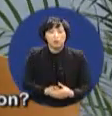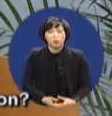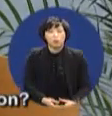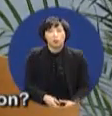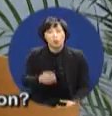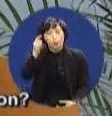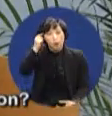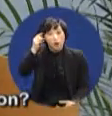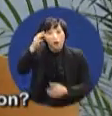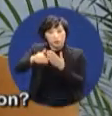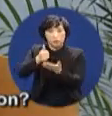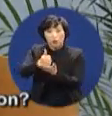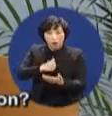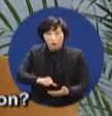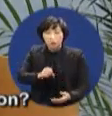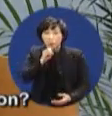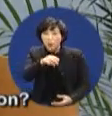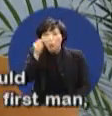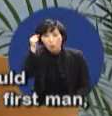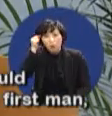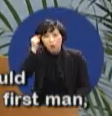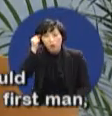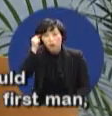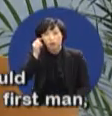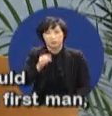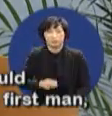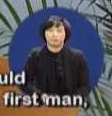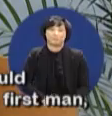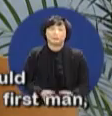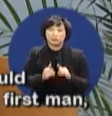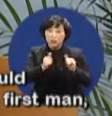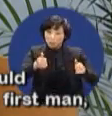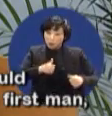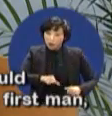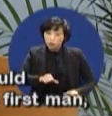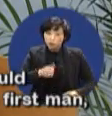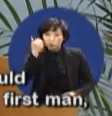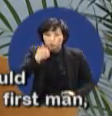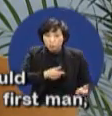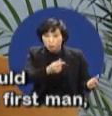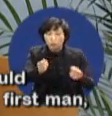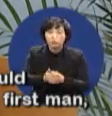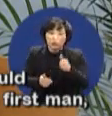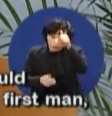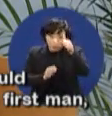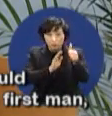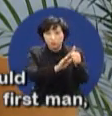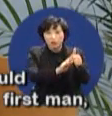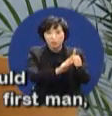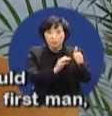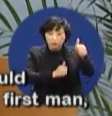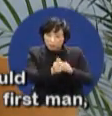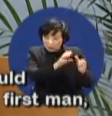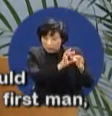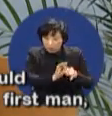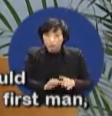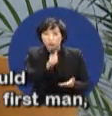하나님의 아들이라고 이렇게 말씀하셨느냐? 사람의 아들은 누구든지 아담 이후의